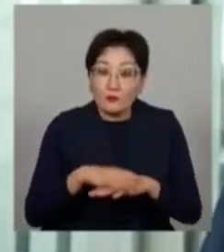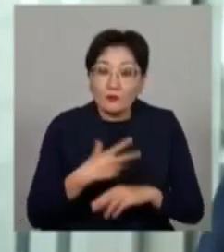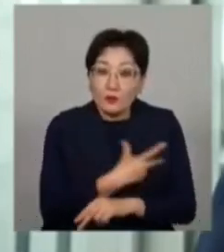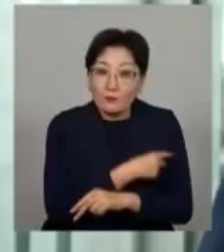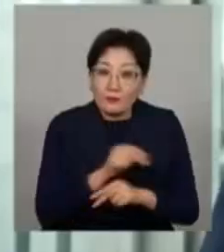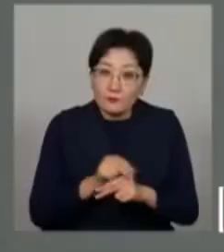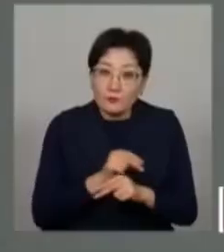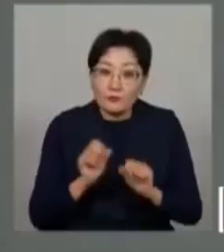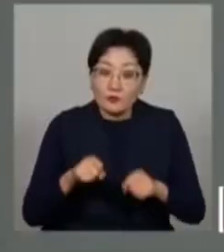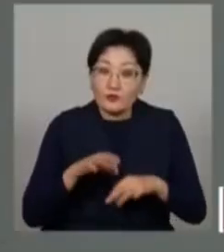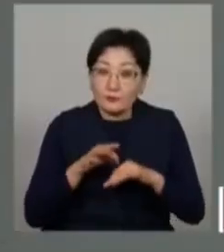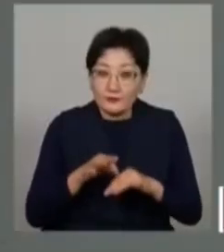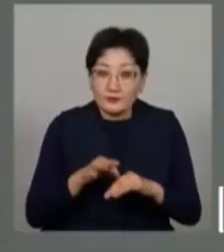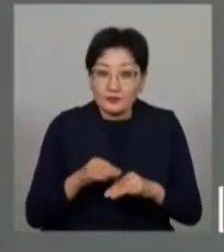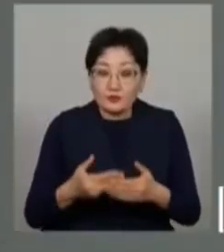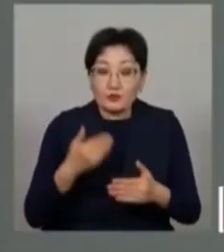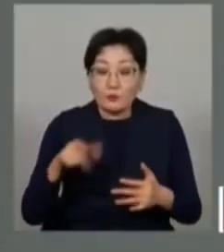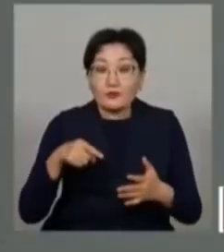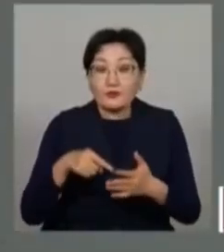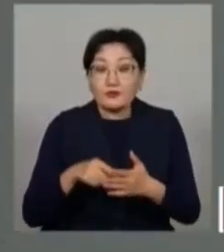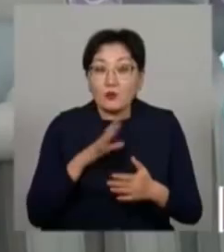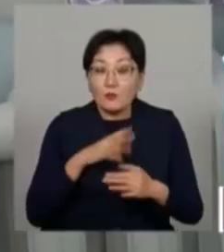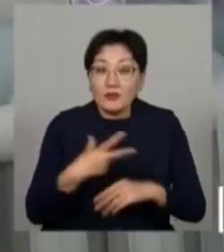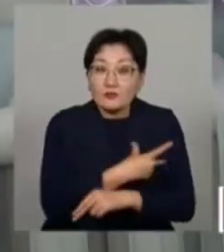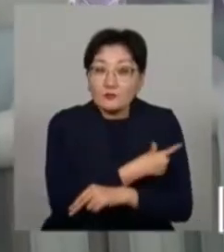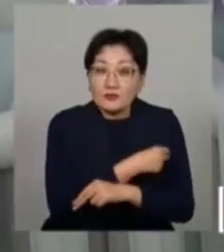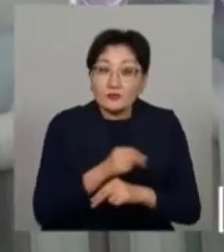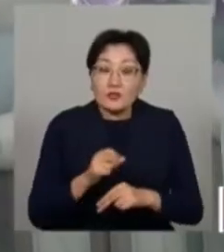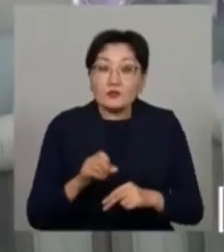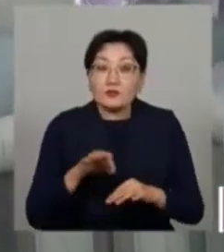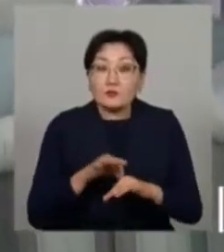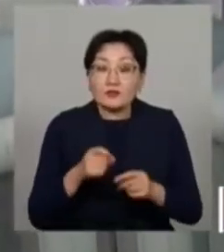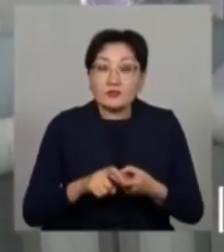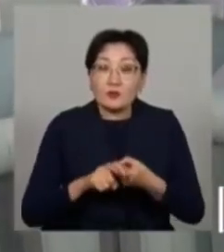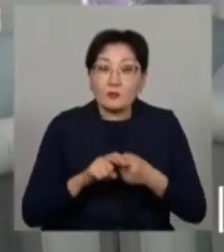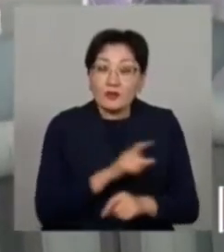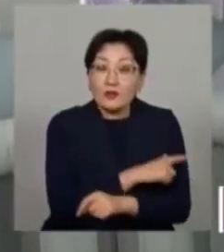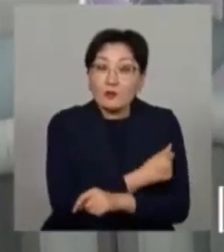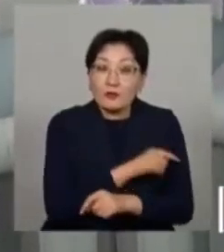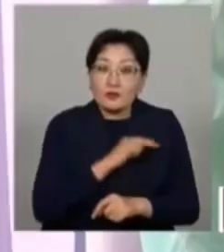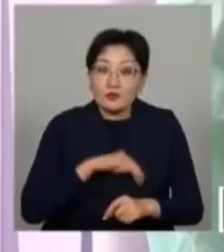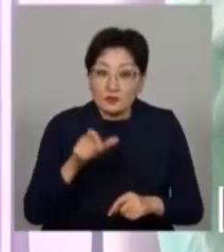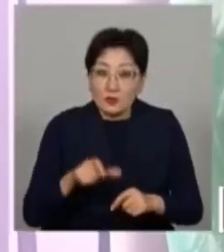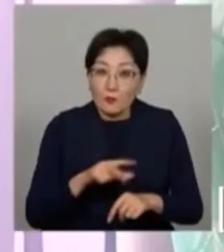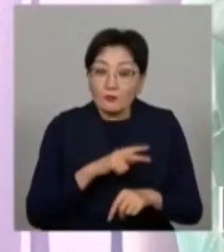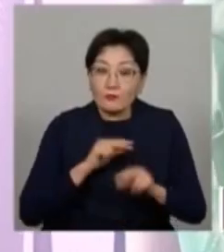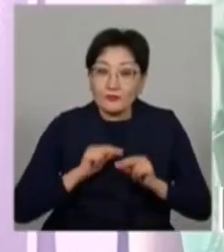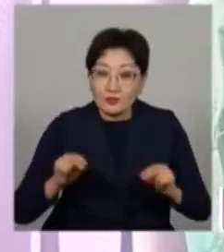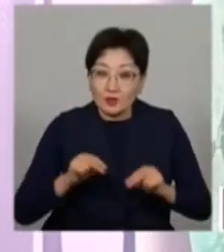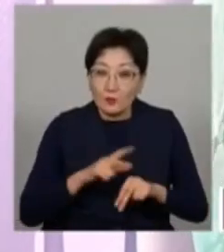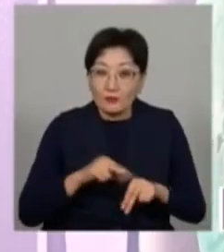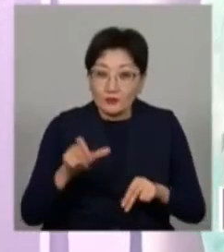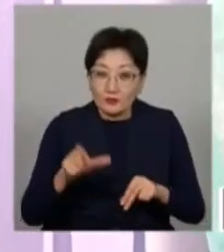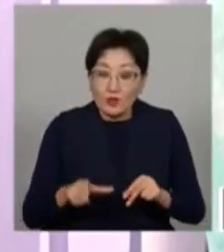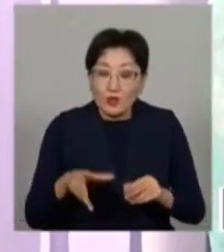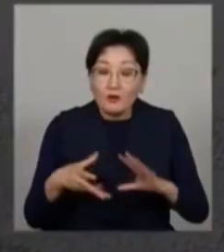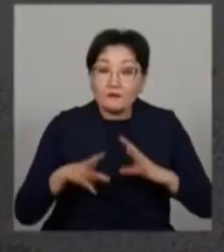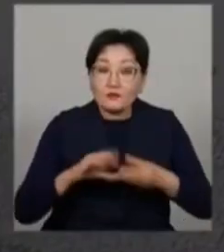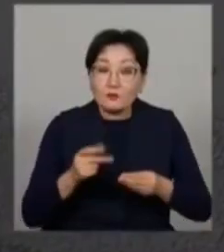города Алматы. Ранее в мегаполисе были привиты препаратом от ковида медработники, учителя и полицейские. Всего около